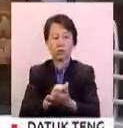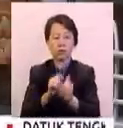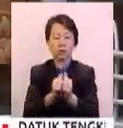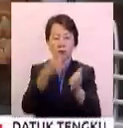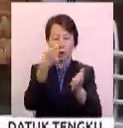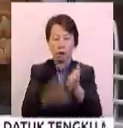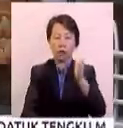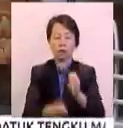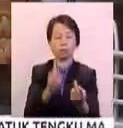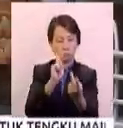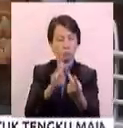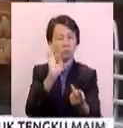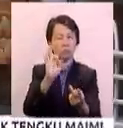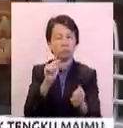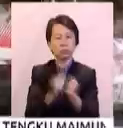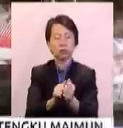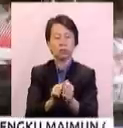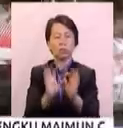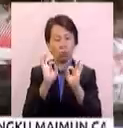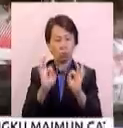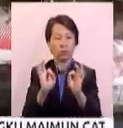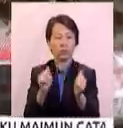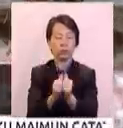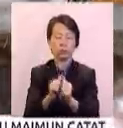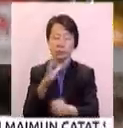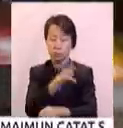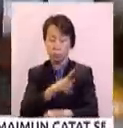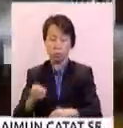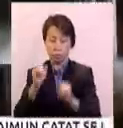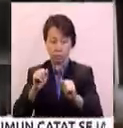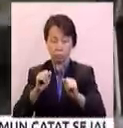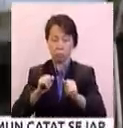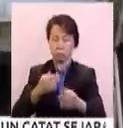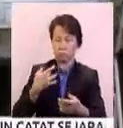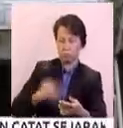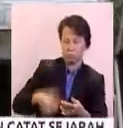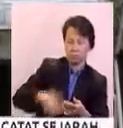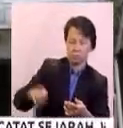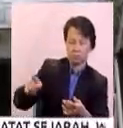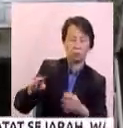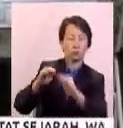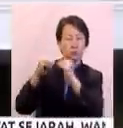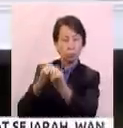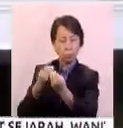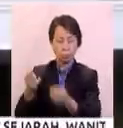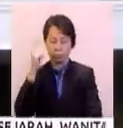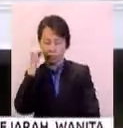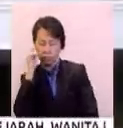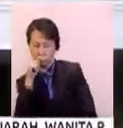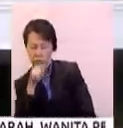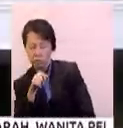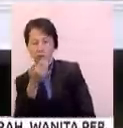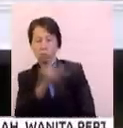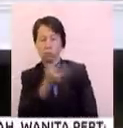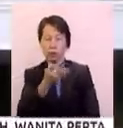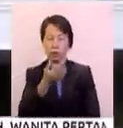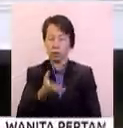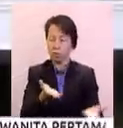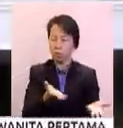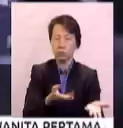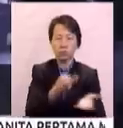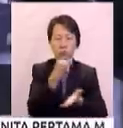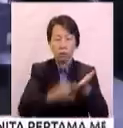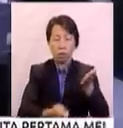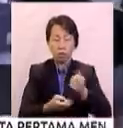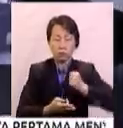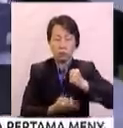harga yang berpatutan dan munasabah. Ia sekaligus menangkis stigma masyarakat yang beranggapan barangan yang ditawarkan dengan